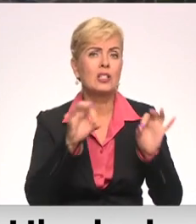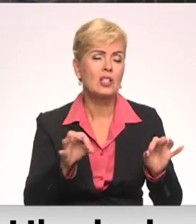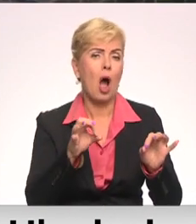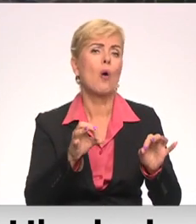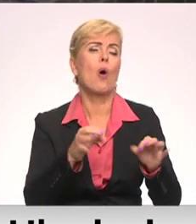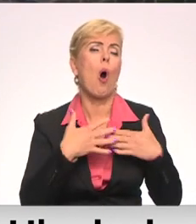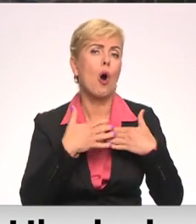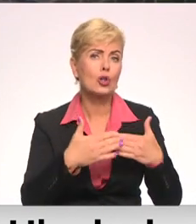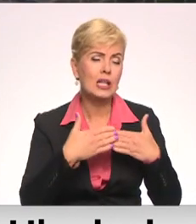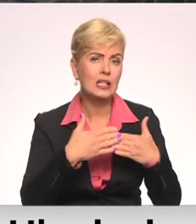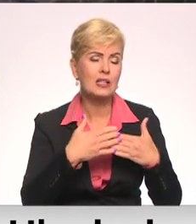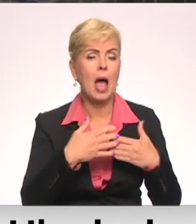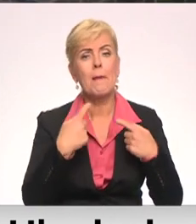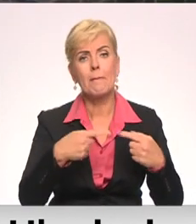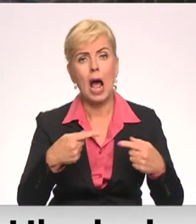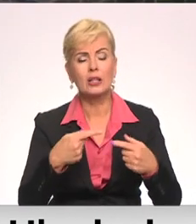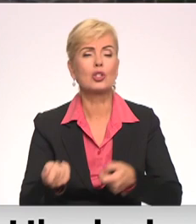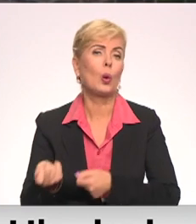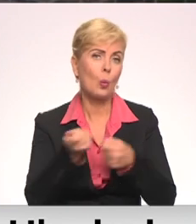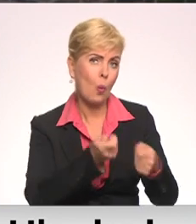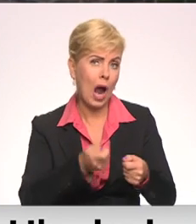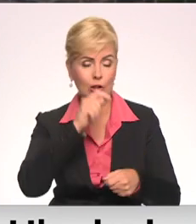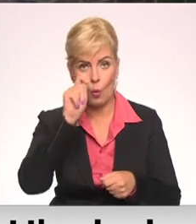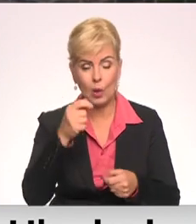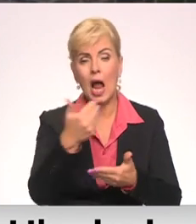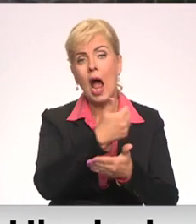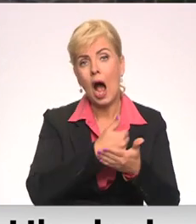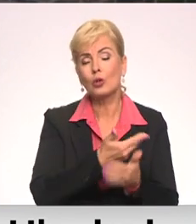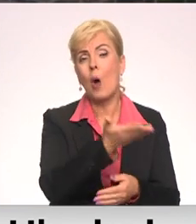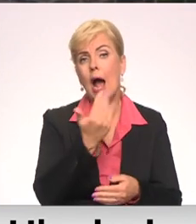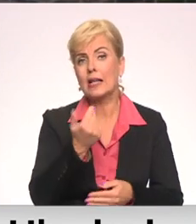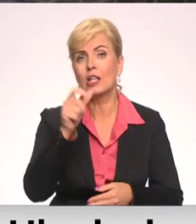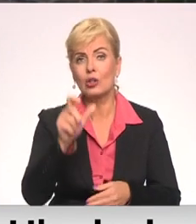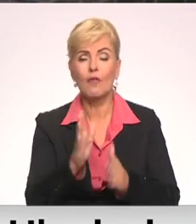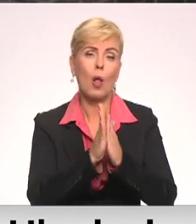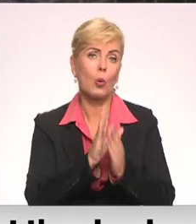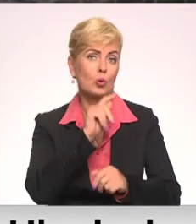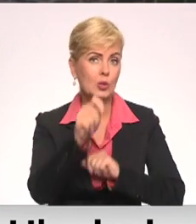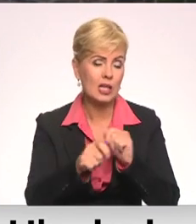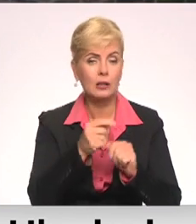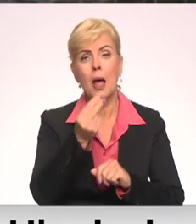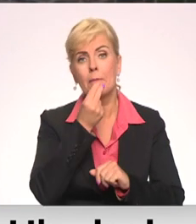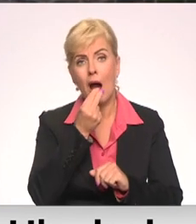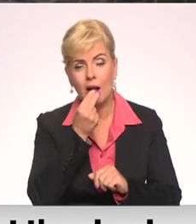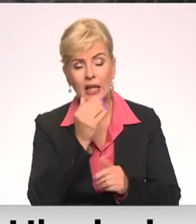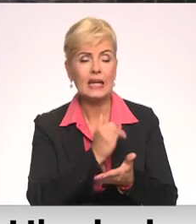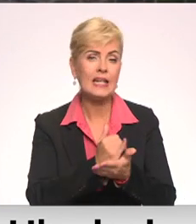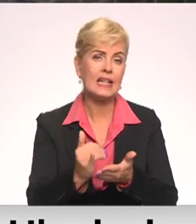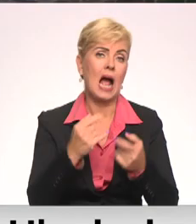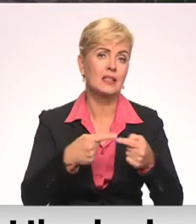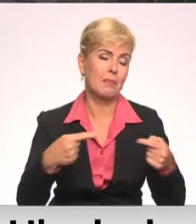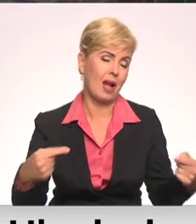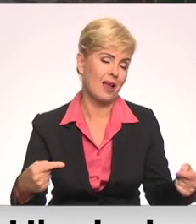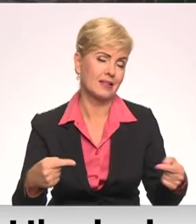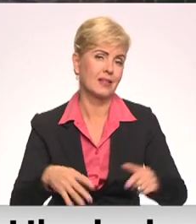organizē ziedoto mantu nogādāšanu Ukrainā un tagad atkārtoti aicina cilvēkus ziedot pārtiku, higiēnas preces.